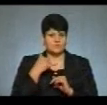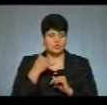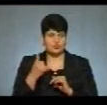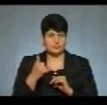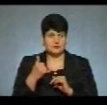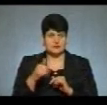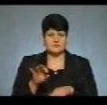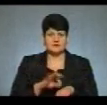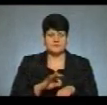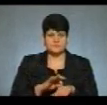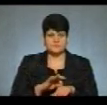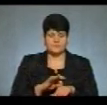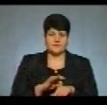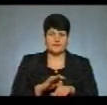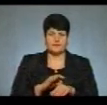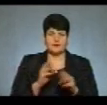діагнозом вірусний енцефаліт,